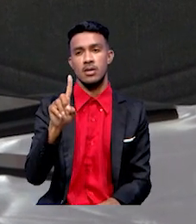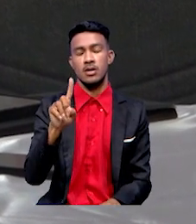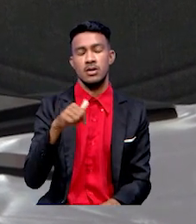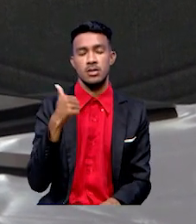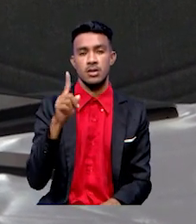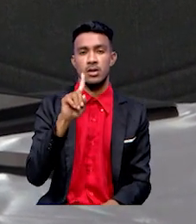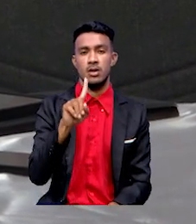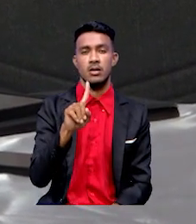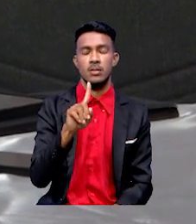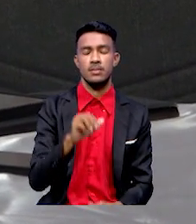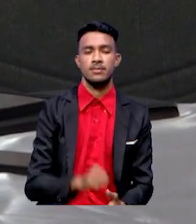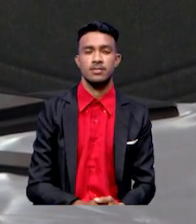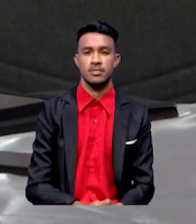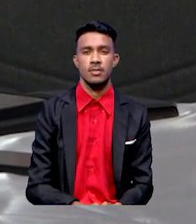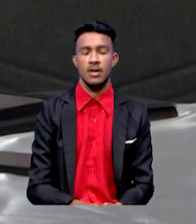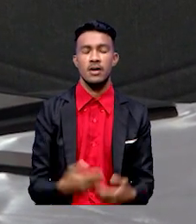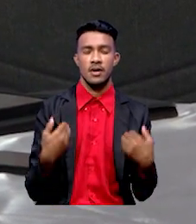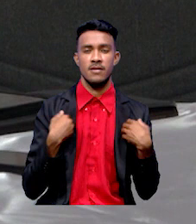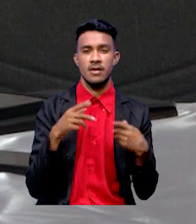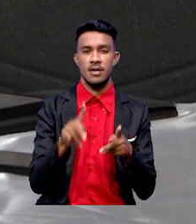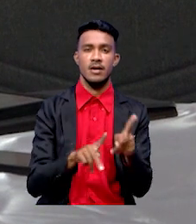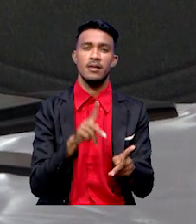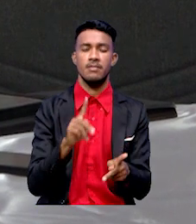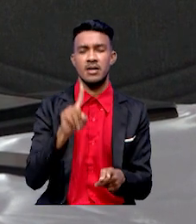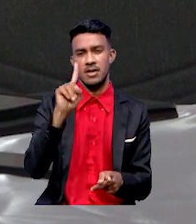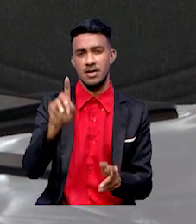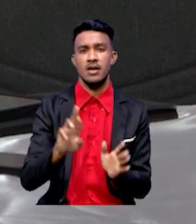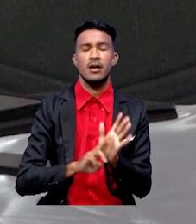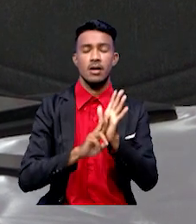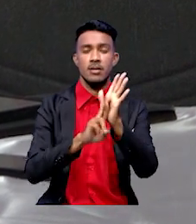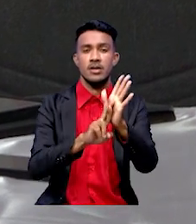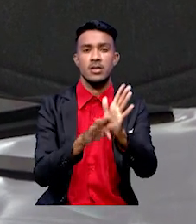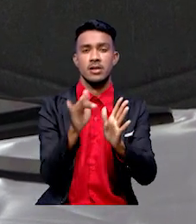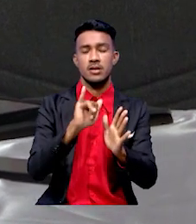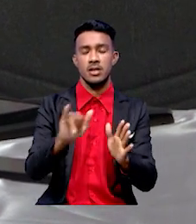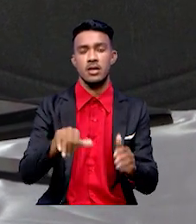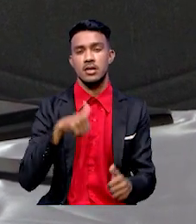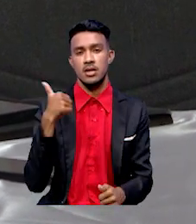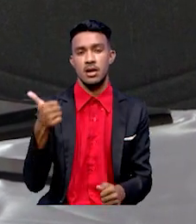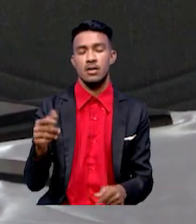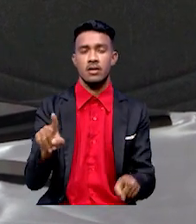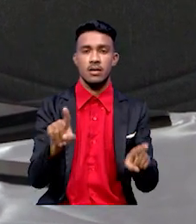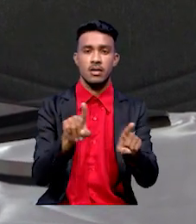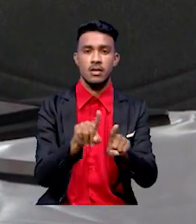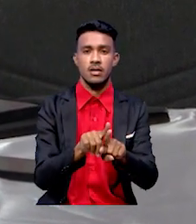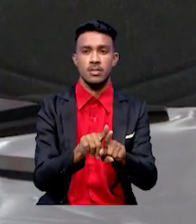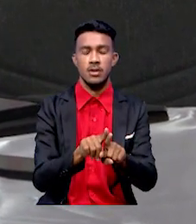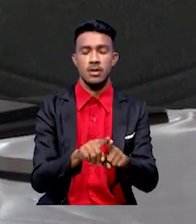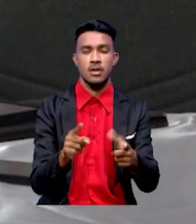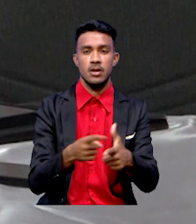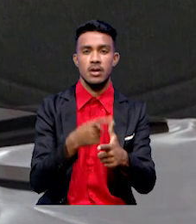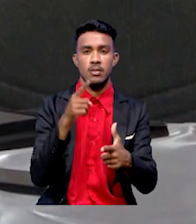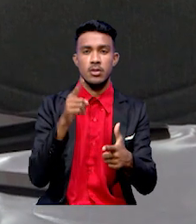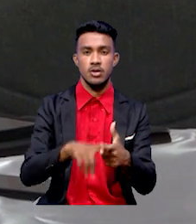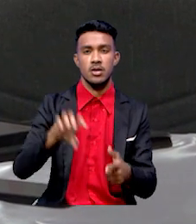Selukira maka ia sudah dalam ida representasi rasa seluk katakan depois de estar